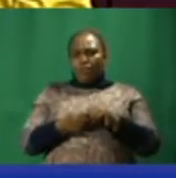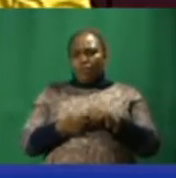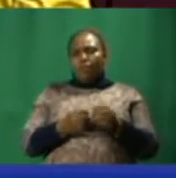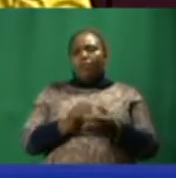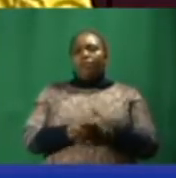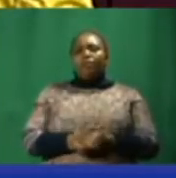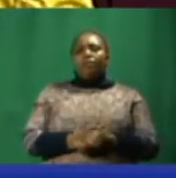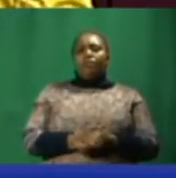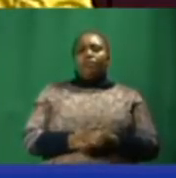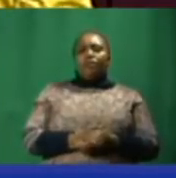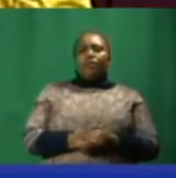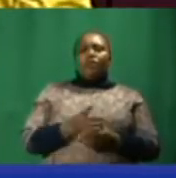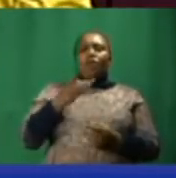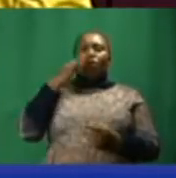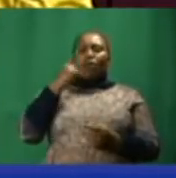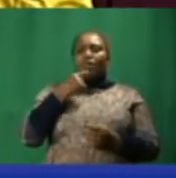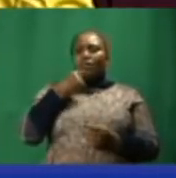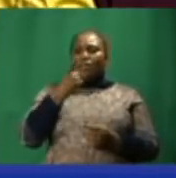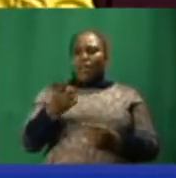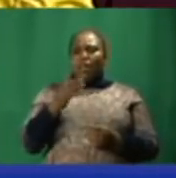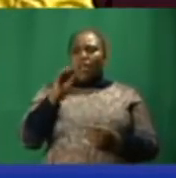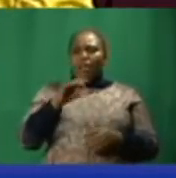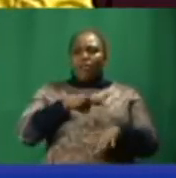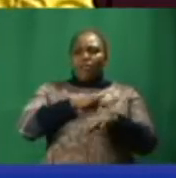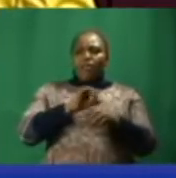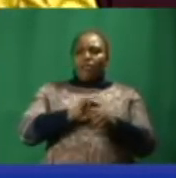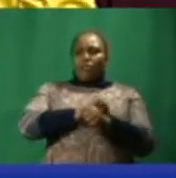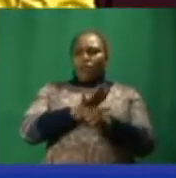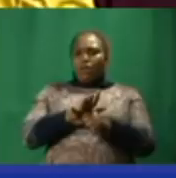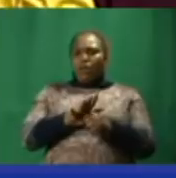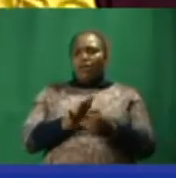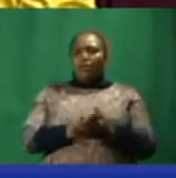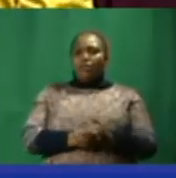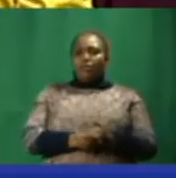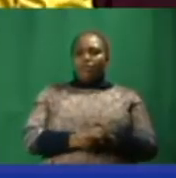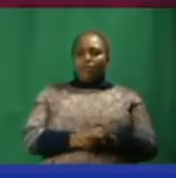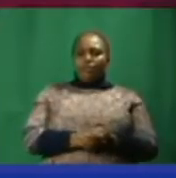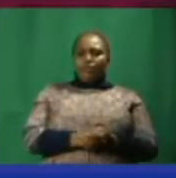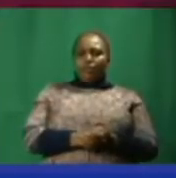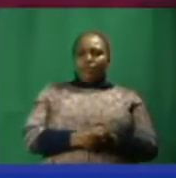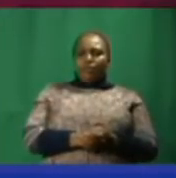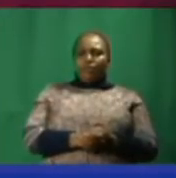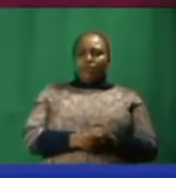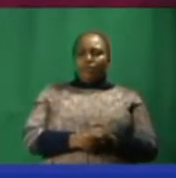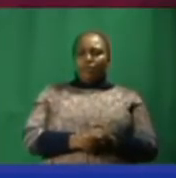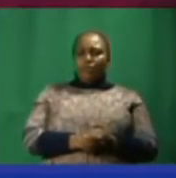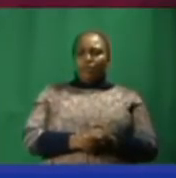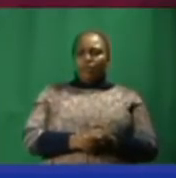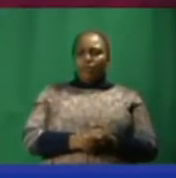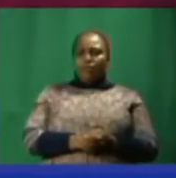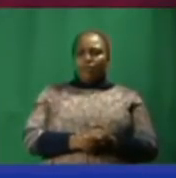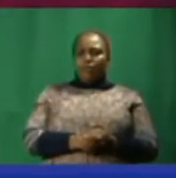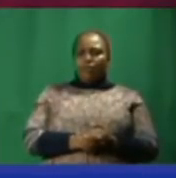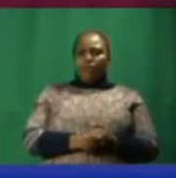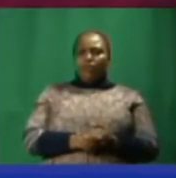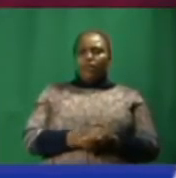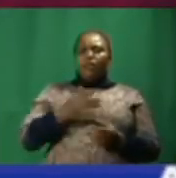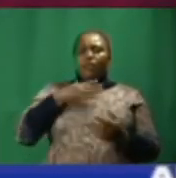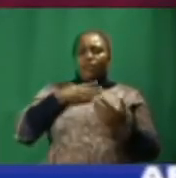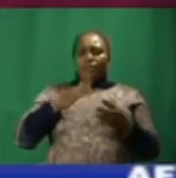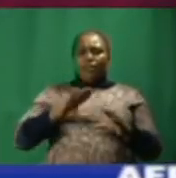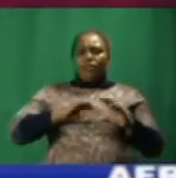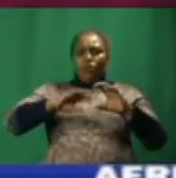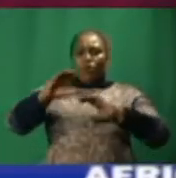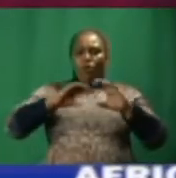bantwana nakungathiwa sebanawo umkhuhlane we-COVID-19? Sibonge Ndlondlo, sibonge nakuye umbukelile khona khona ekhaya. Asicocisene naye